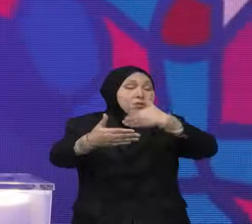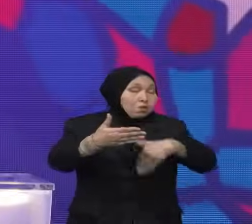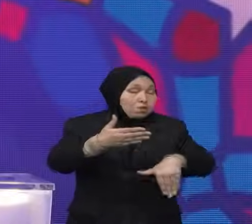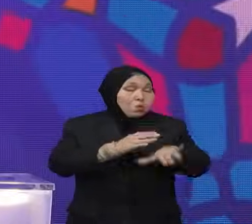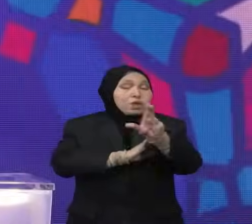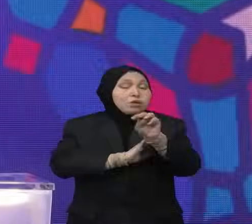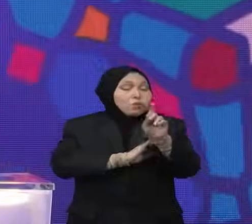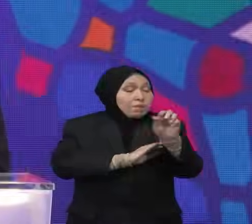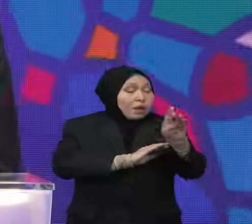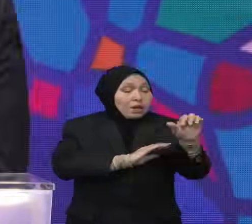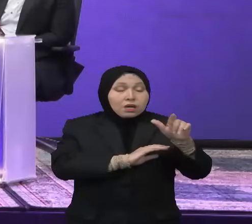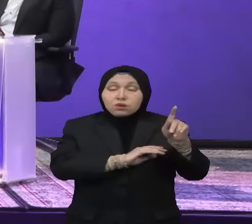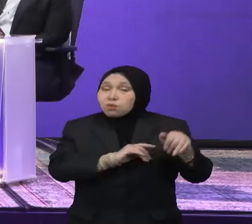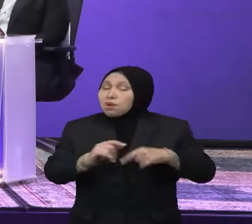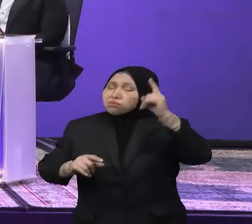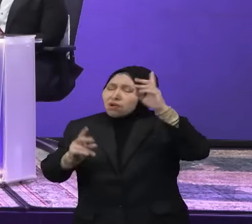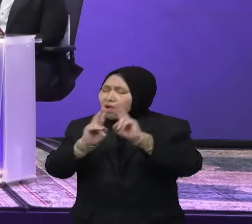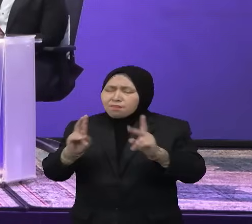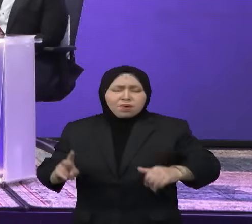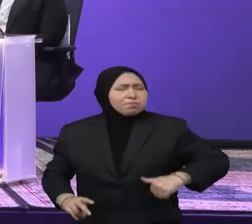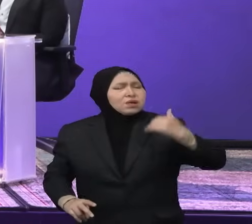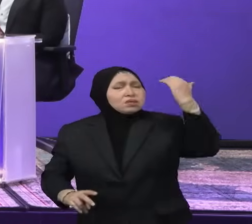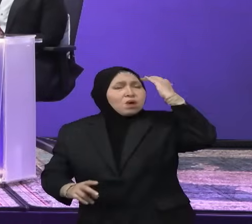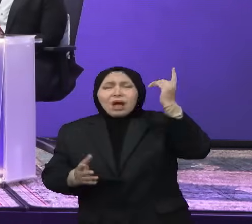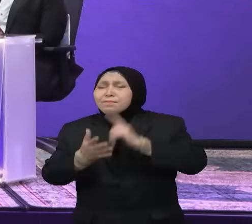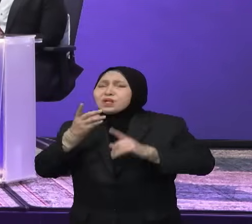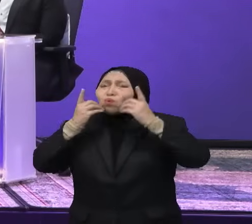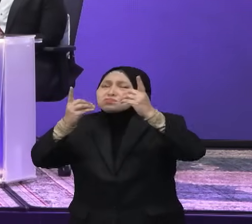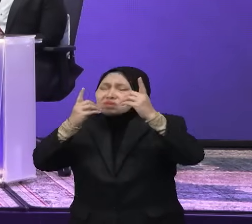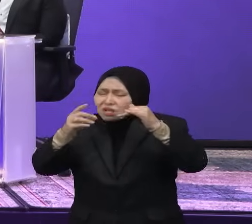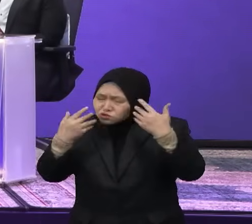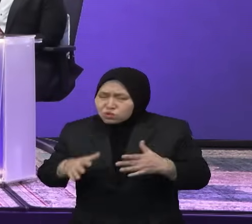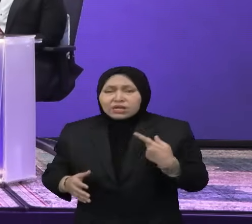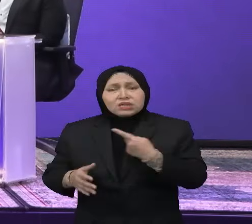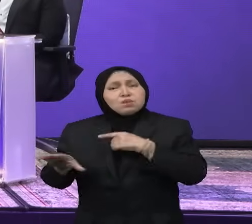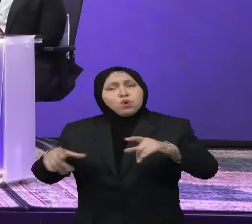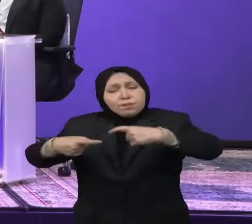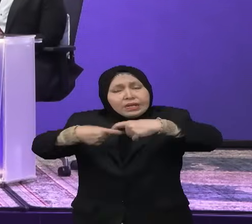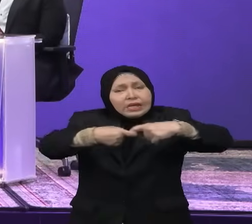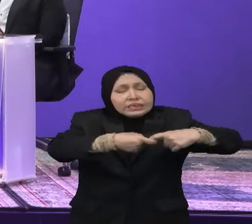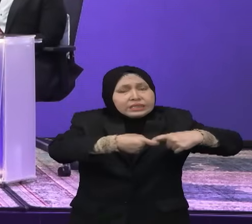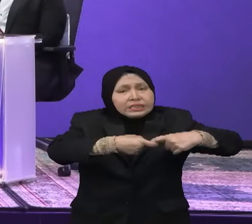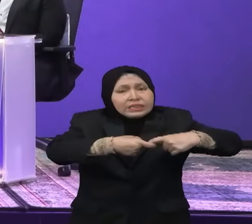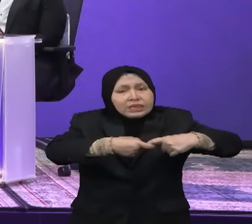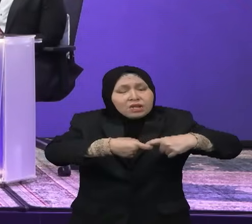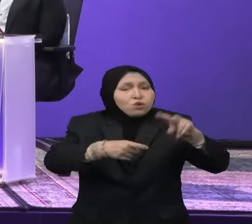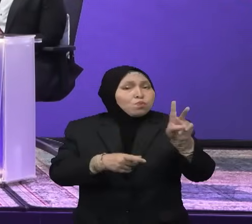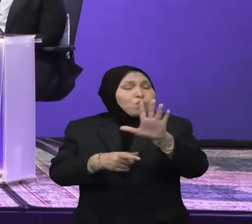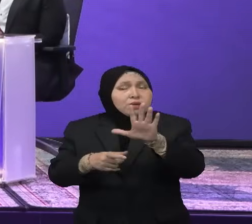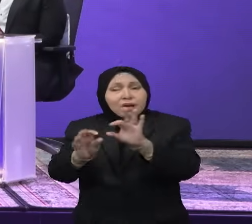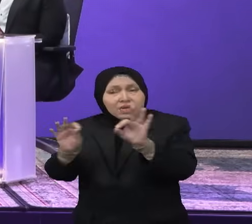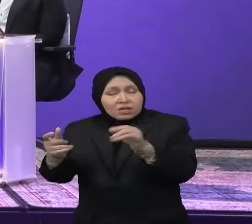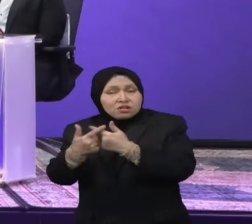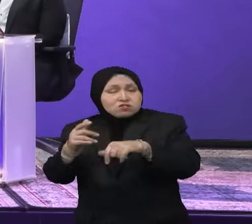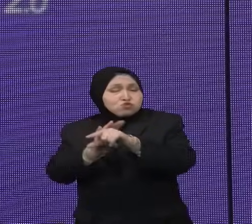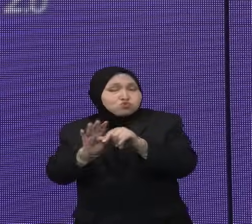عَلَيْكُمْ, iaitu Allah amat mengetahui apakah dosa yang pernah kita buat yang berkaitan dengan 25 ayat daripada surah